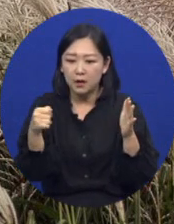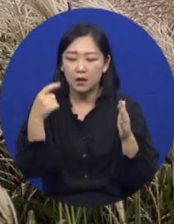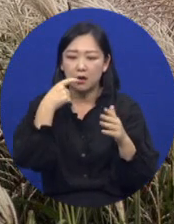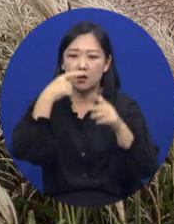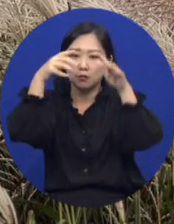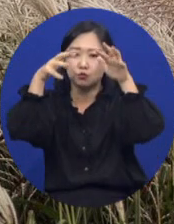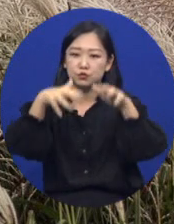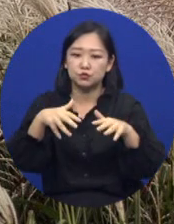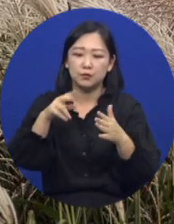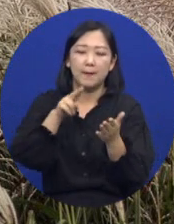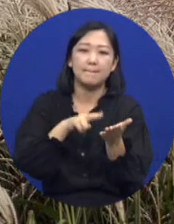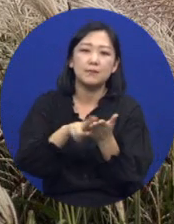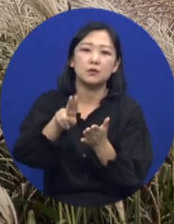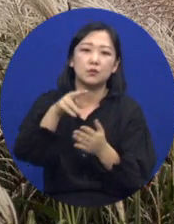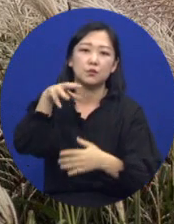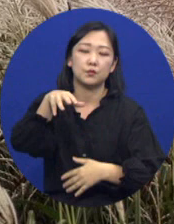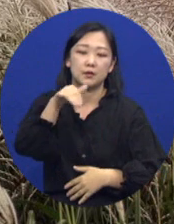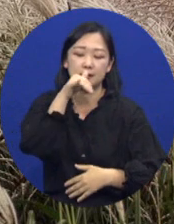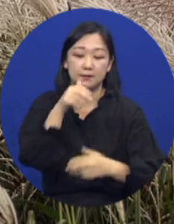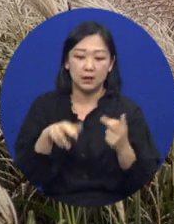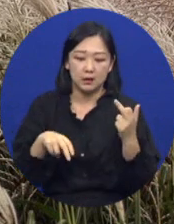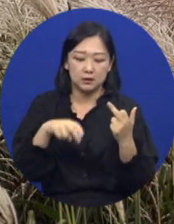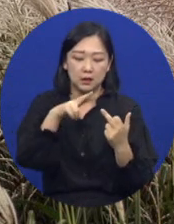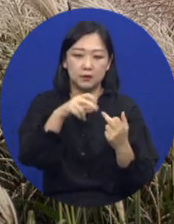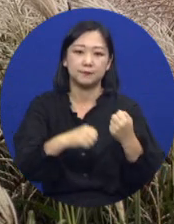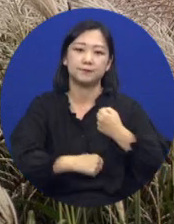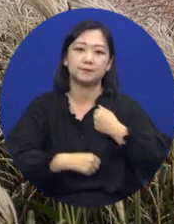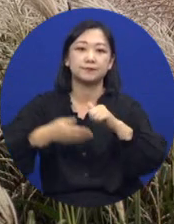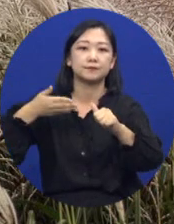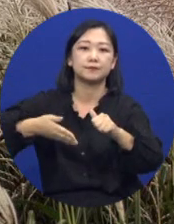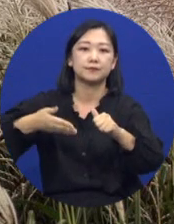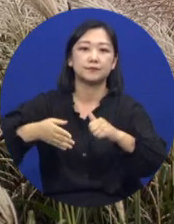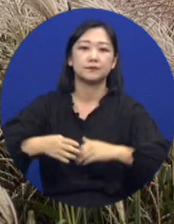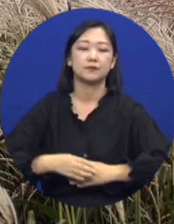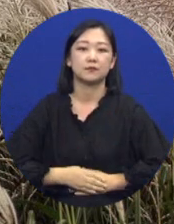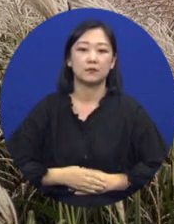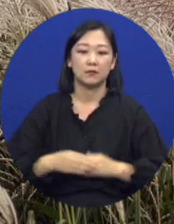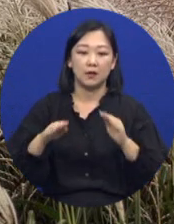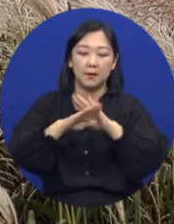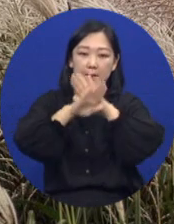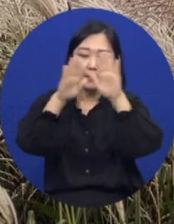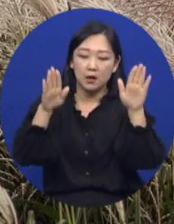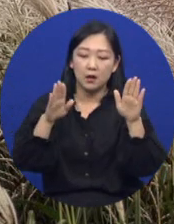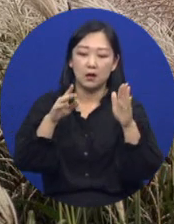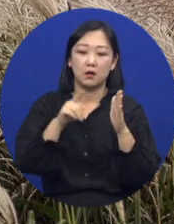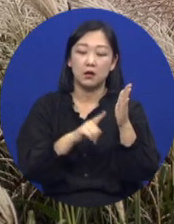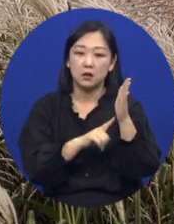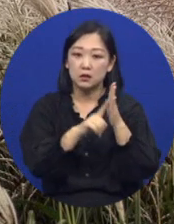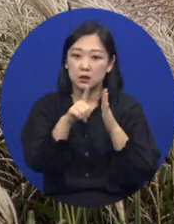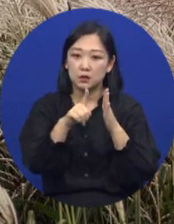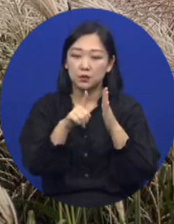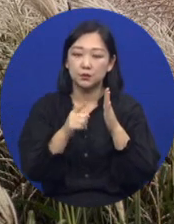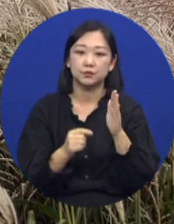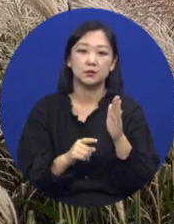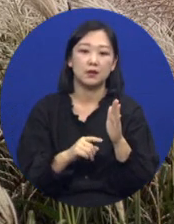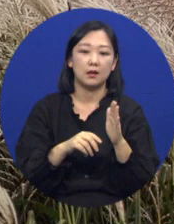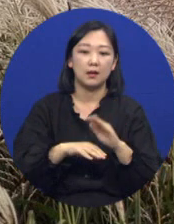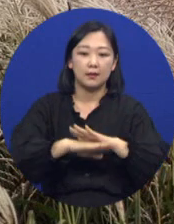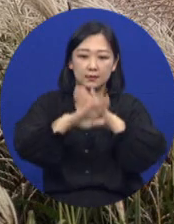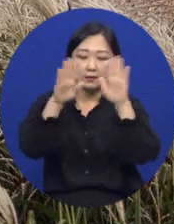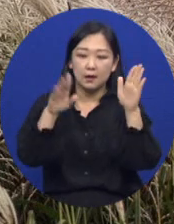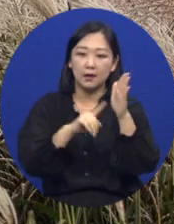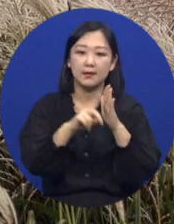서리로 인해 미끄러운 곳이 많겠습니다. 산행시 유의하시기 바랍니다. 맑은 하늘에 기온은 빠르게 오르겠는데요. 내일